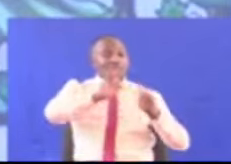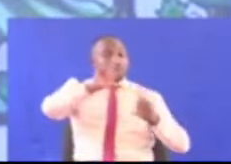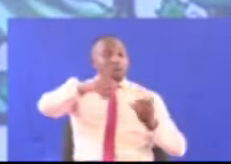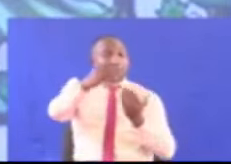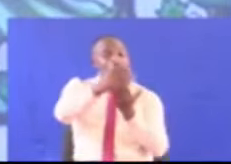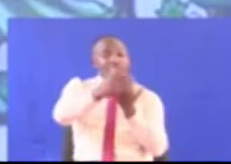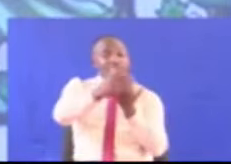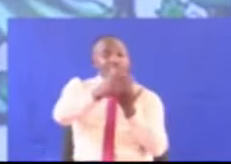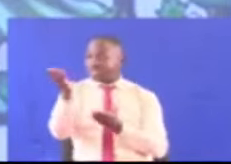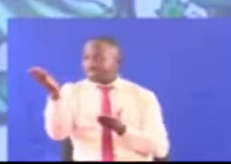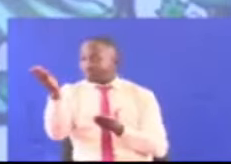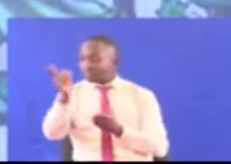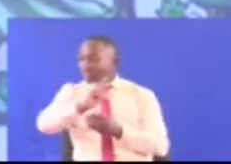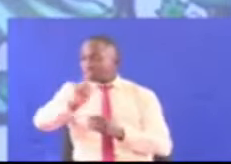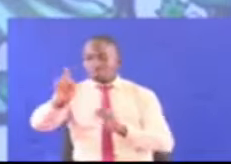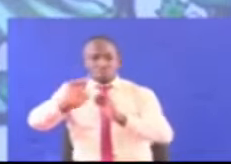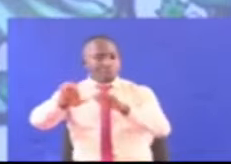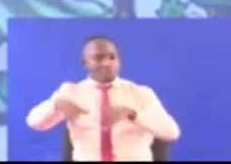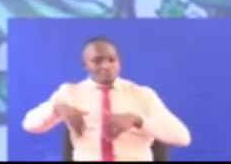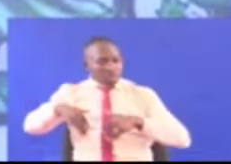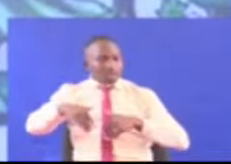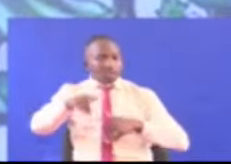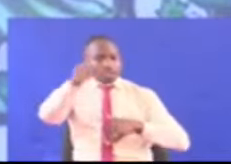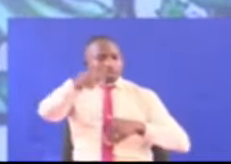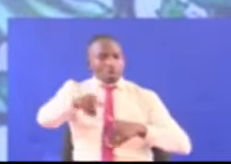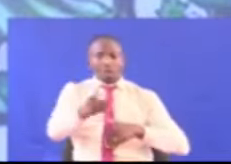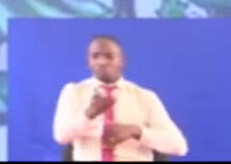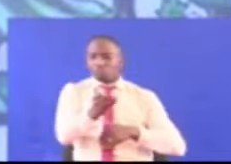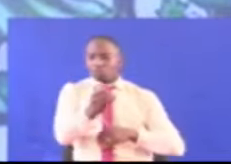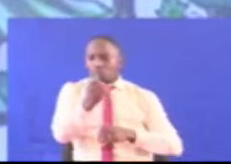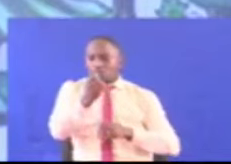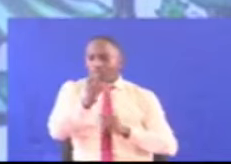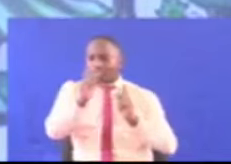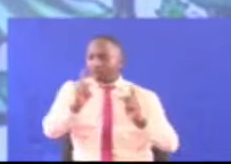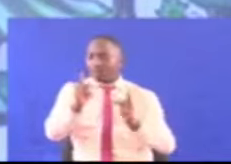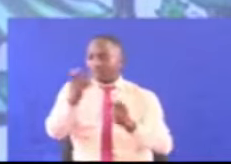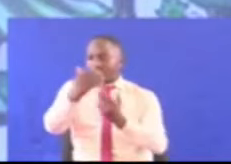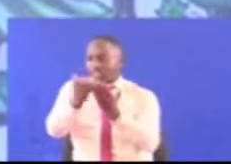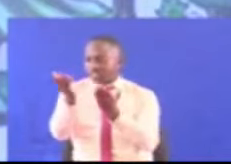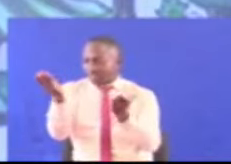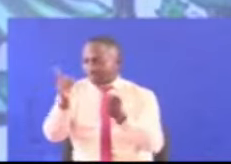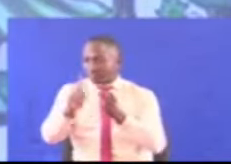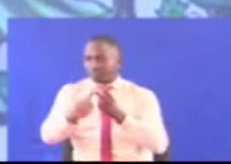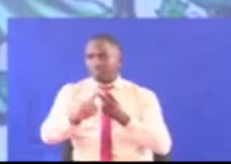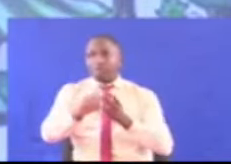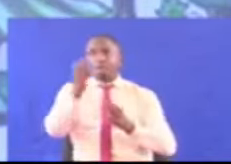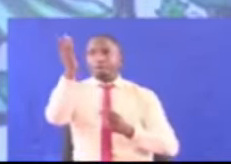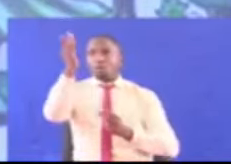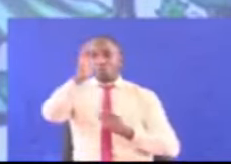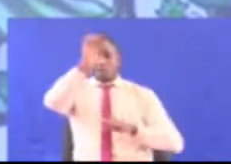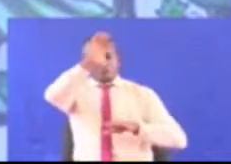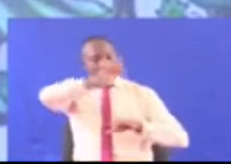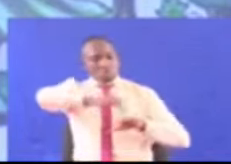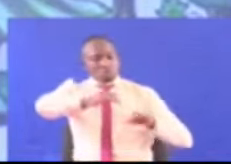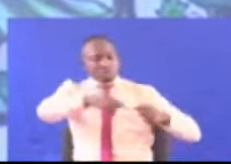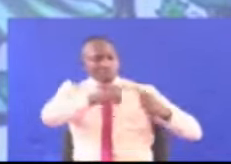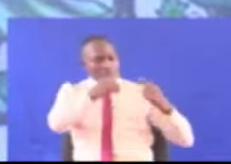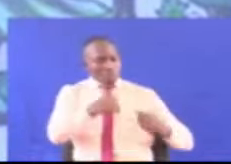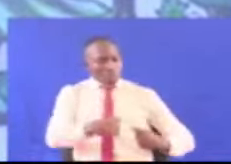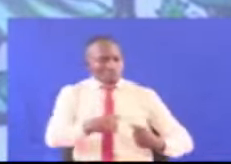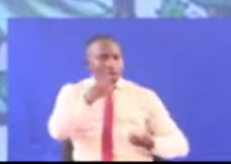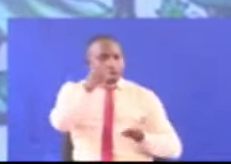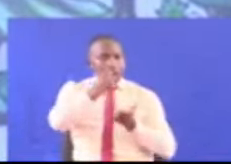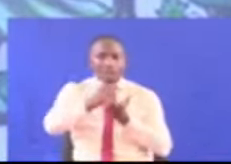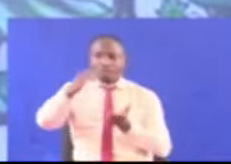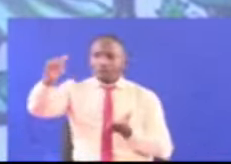hata wabunge wala hawajishughulishi na kazi za bunge. Lakini kwa namna Mungu alivyoigusa mioyo yao wakasema tunakuja